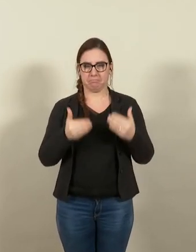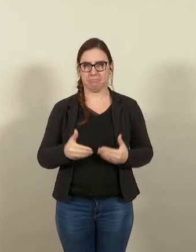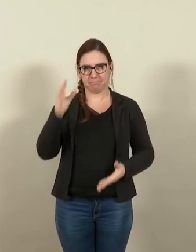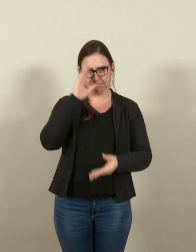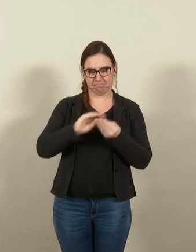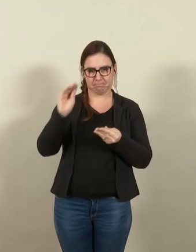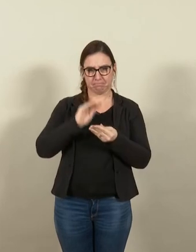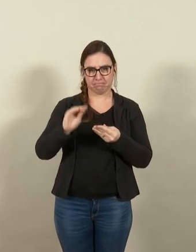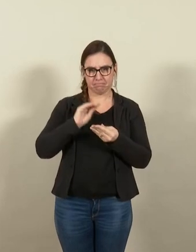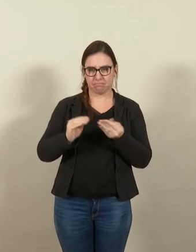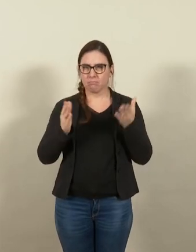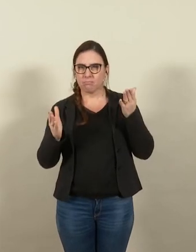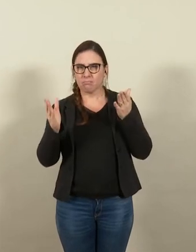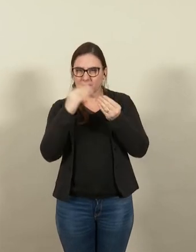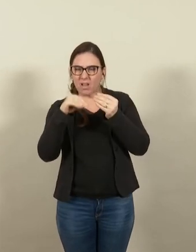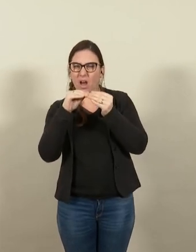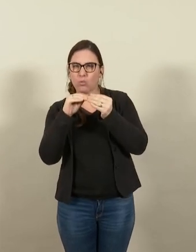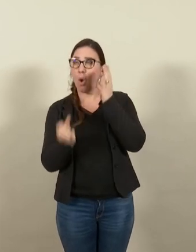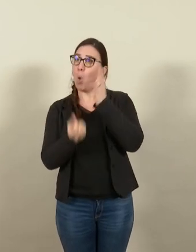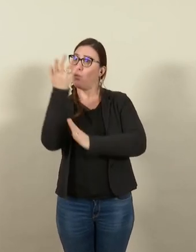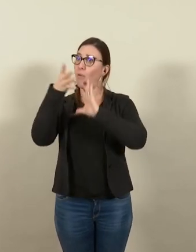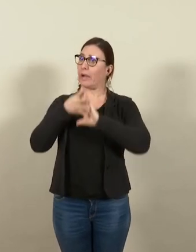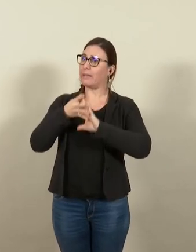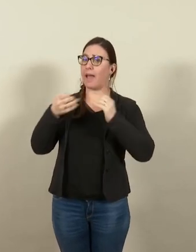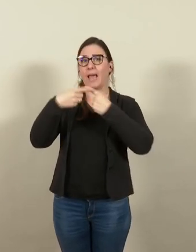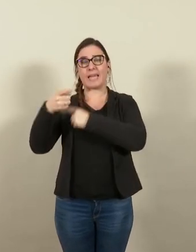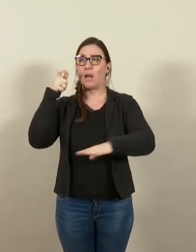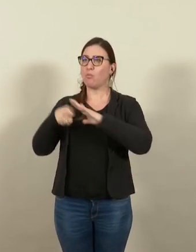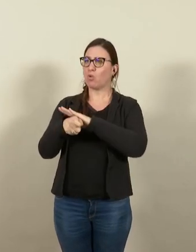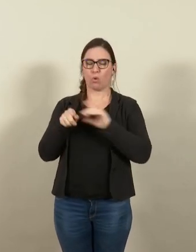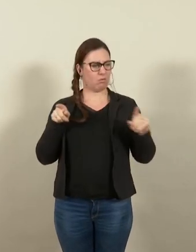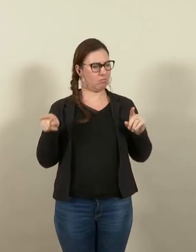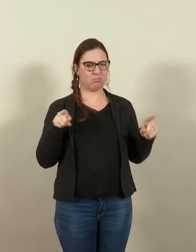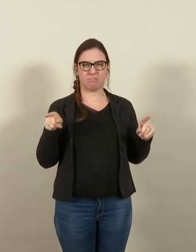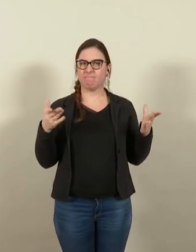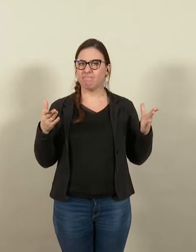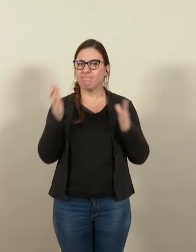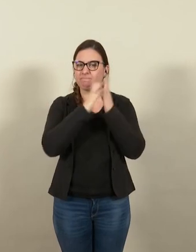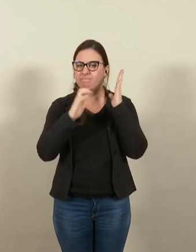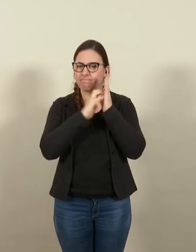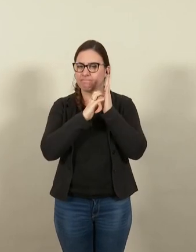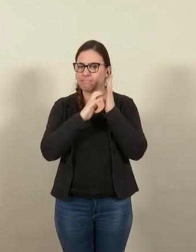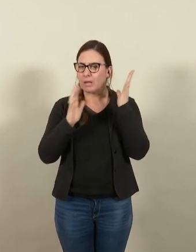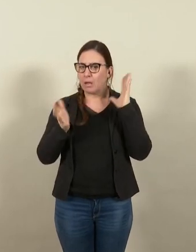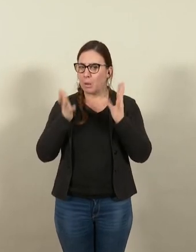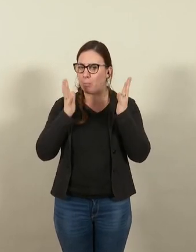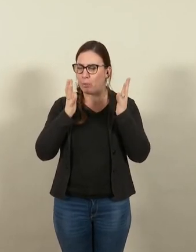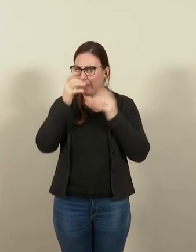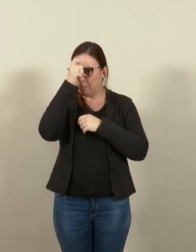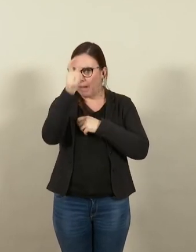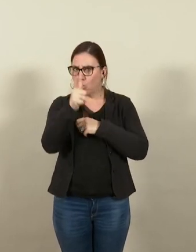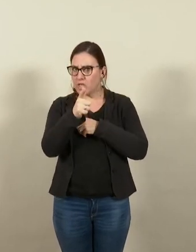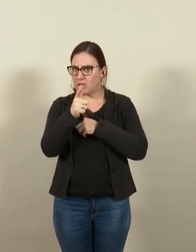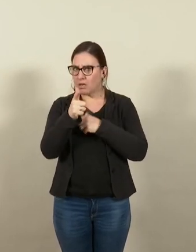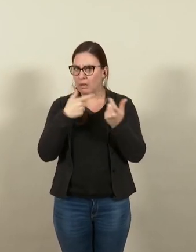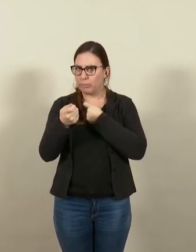bien alors ce que vous indiquez ensuite que les nouveaux critères pour déterminer les subventions il y a à mon avis dans la délibération certainement une incohérence et peut-être